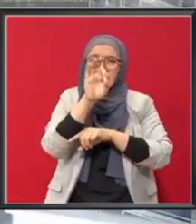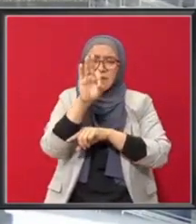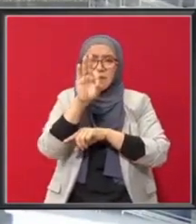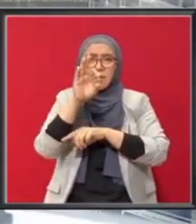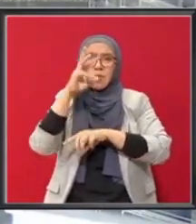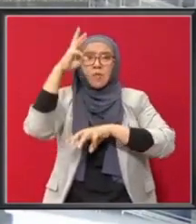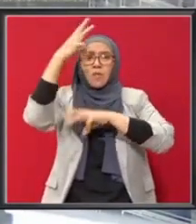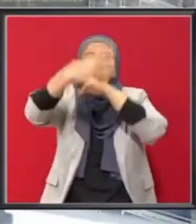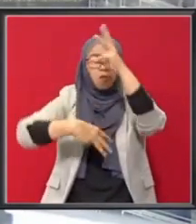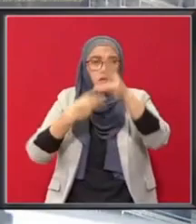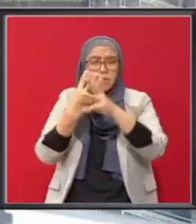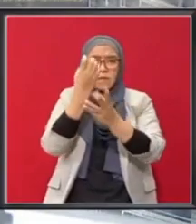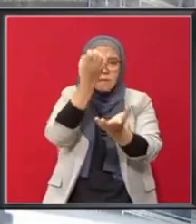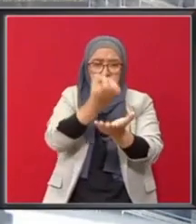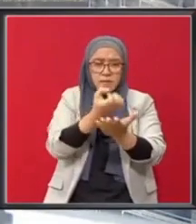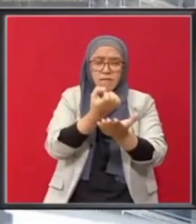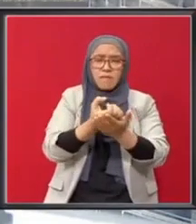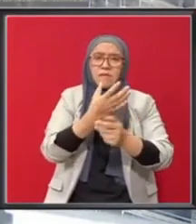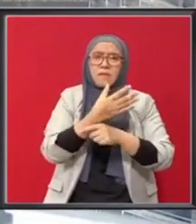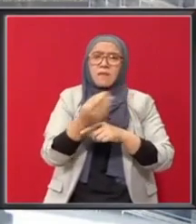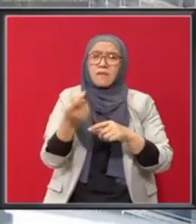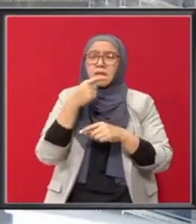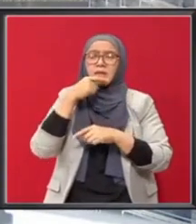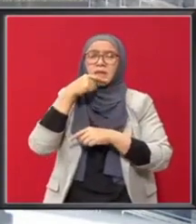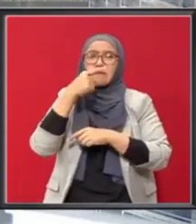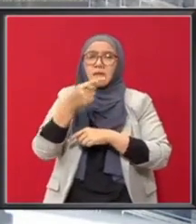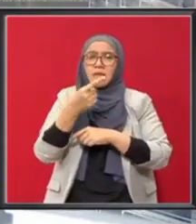yang mana mereka telah menggariskan